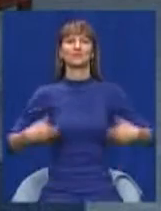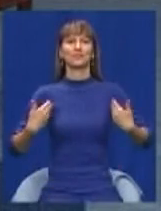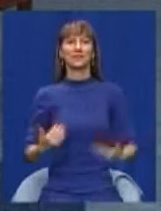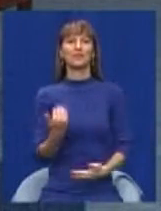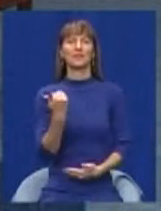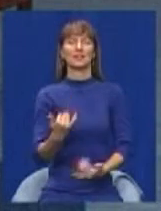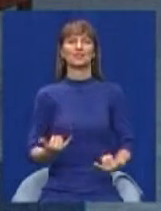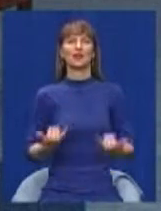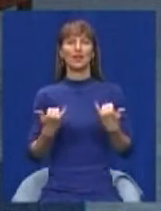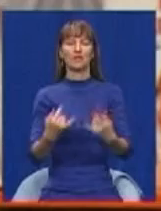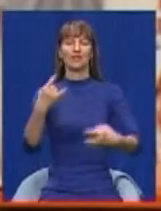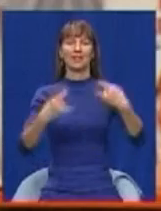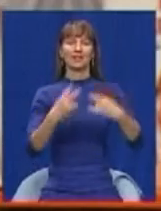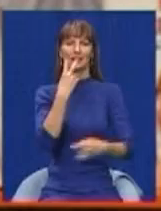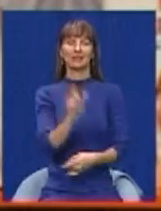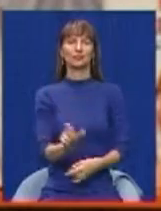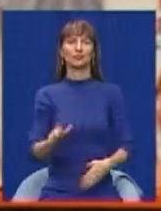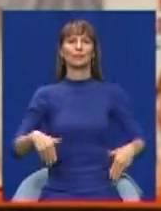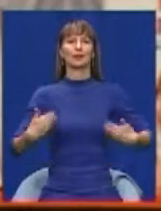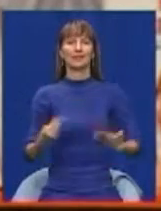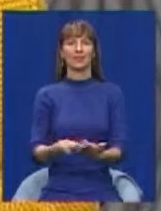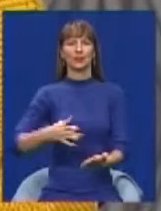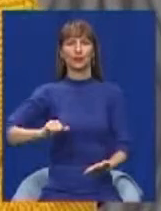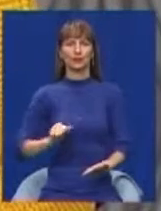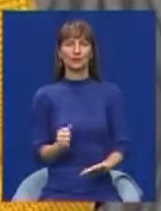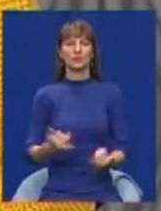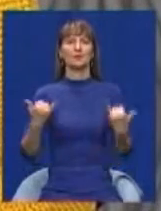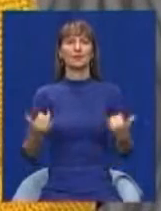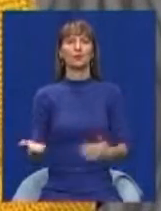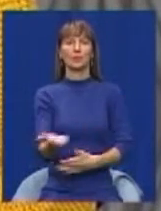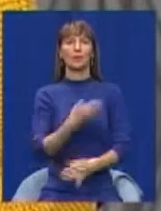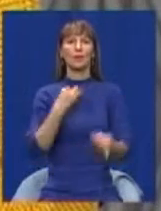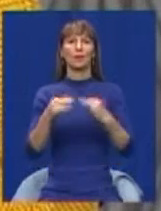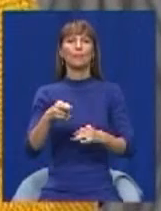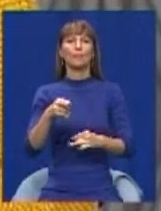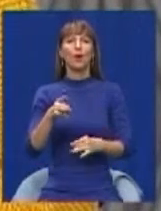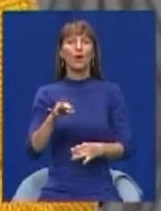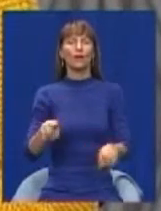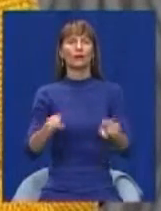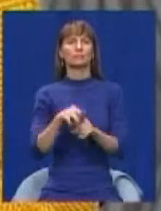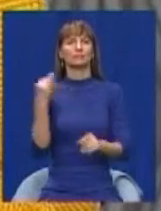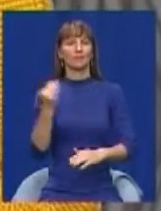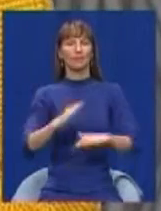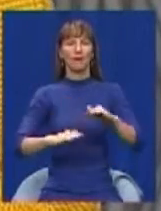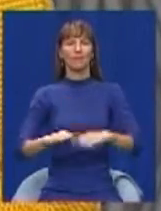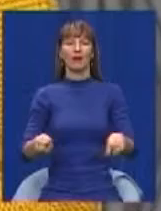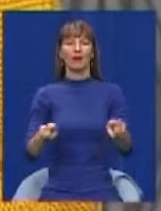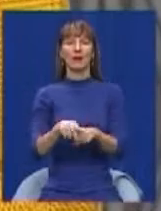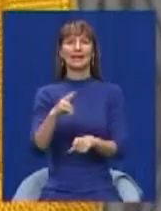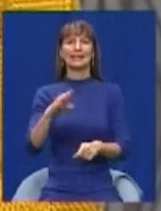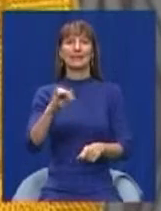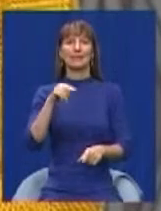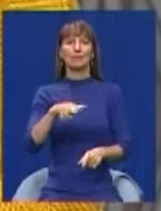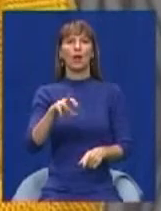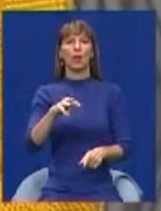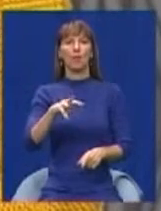Вітаю вас, шановні телеглядачі! Привіт, дорогі друзі! Сьогодні ми поговоримо про таку цікаву професію, як дипломат. Як